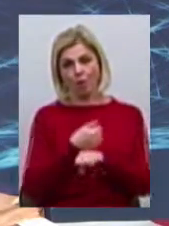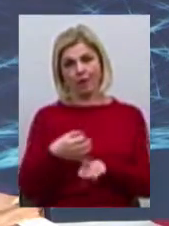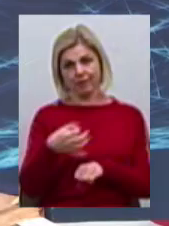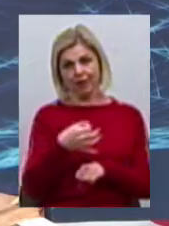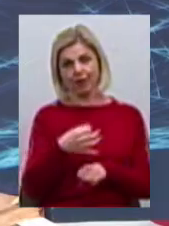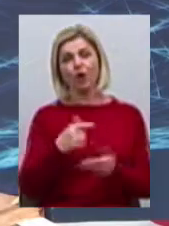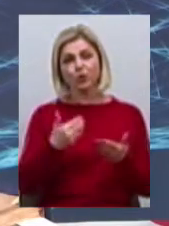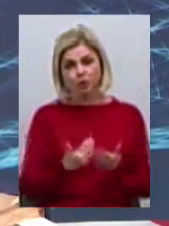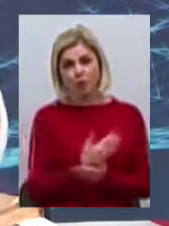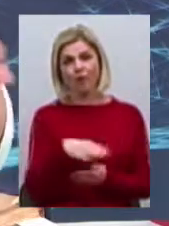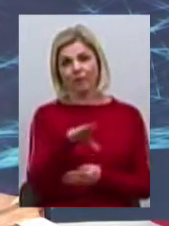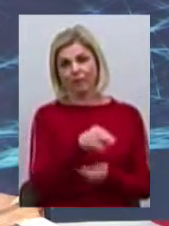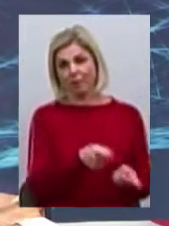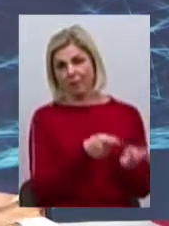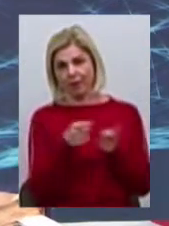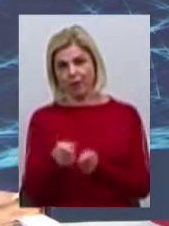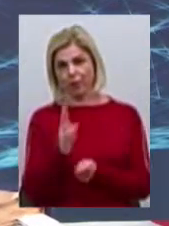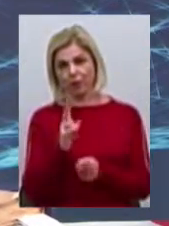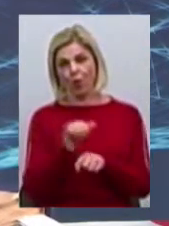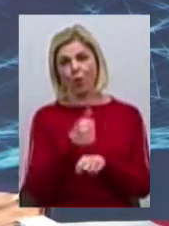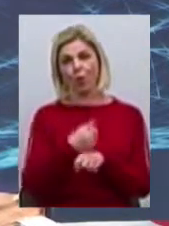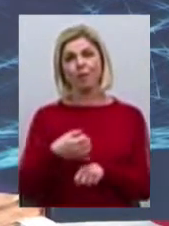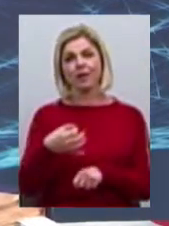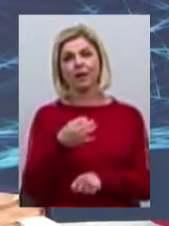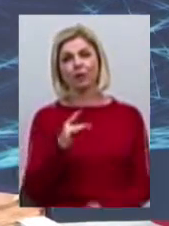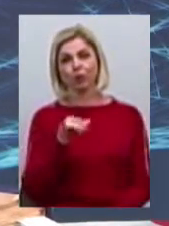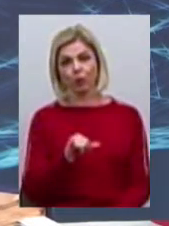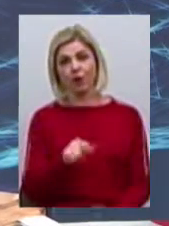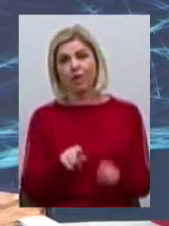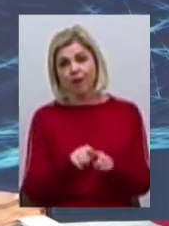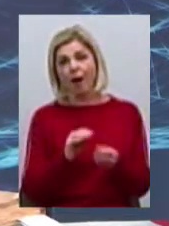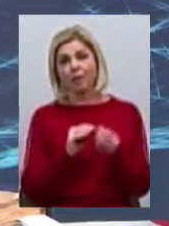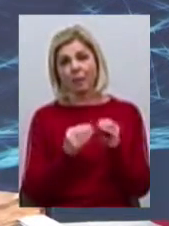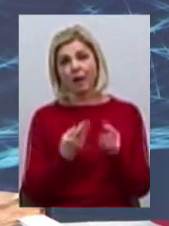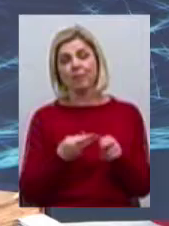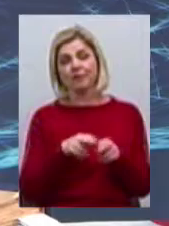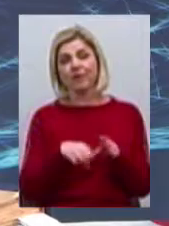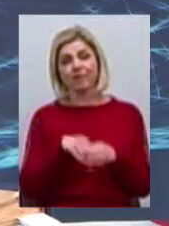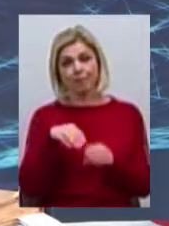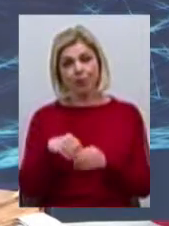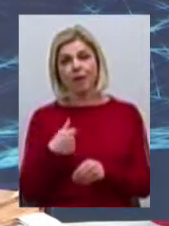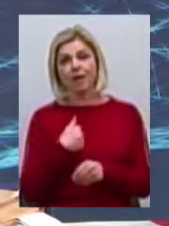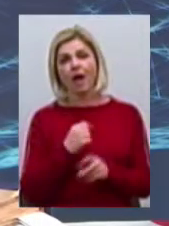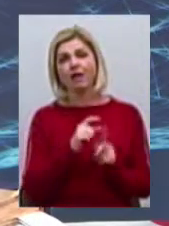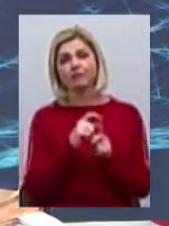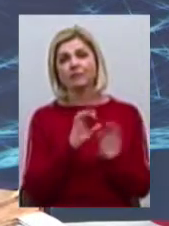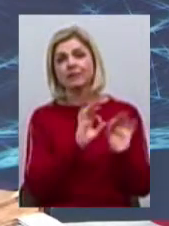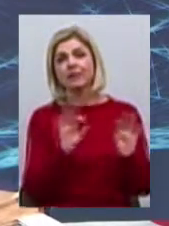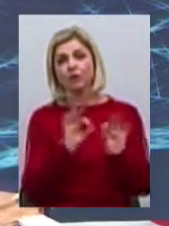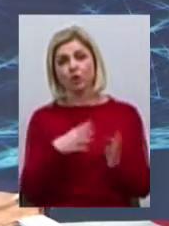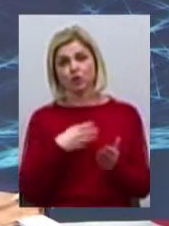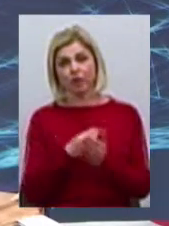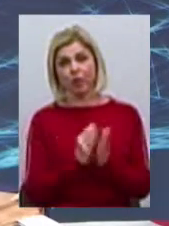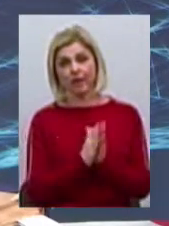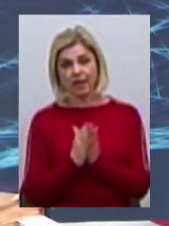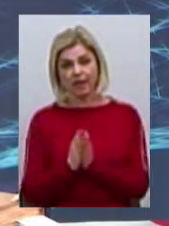до губернатора. От... така проблема цих виборів. І навіть, знаєте, я цитувала колись у своїй книжці, я